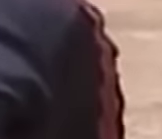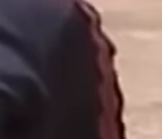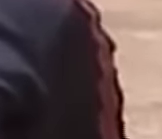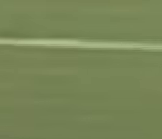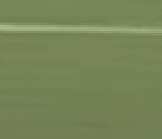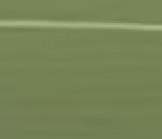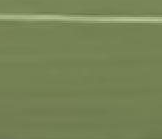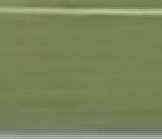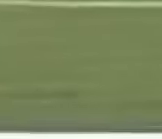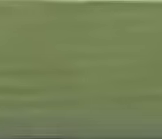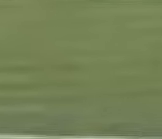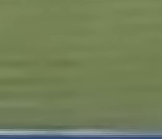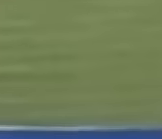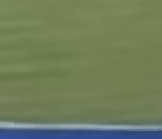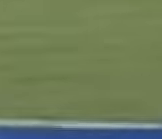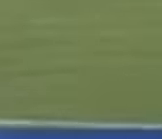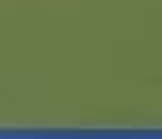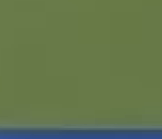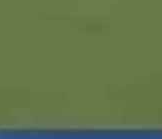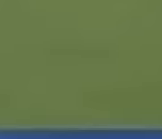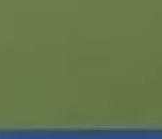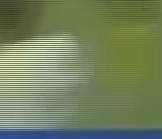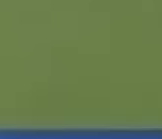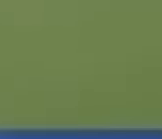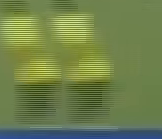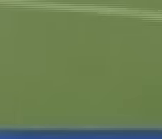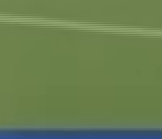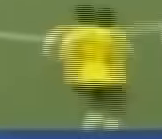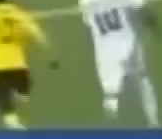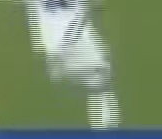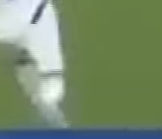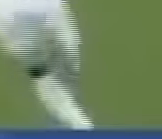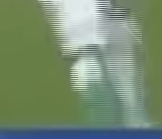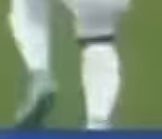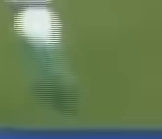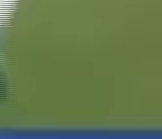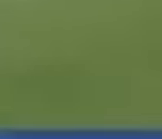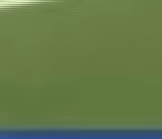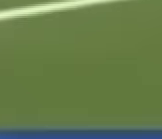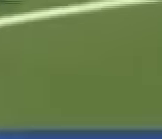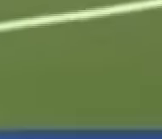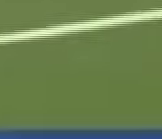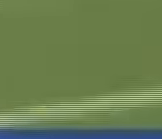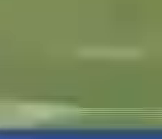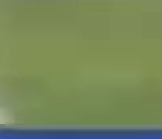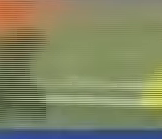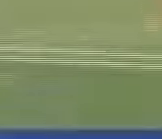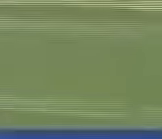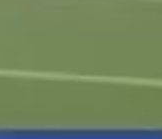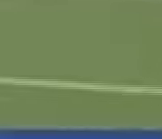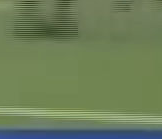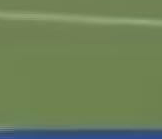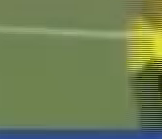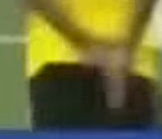never get anywhere. Wachezaji kama vile Michael Olunga na Ayub Timbe walitoka kwa vyuo vya mafunzo. Ni kwa mantiki hii